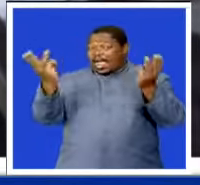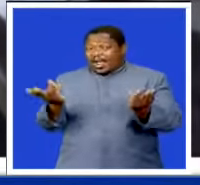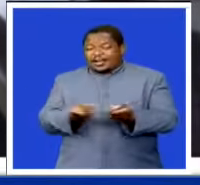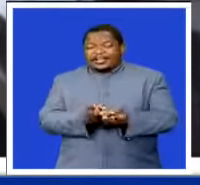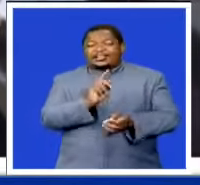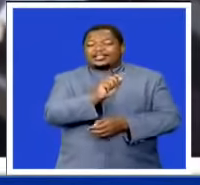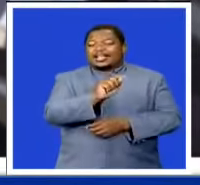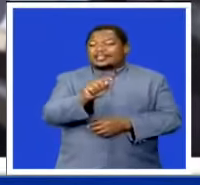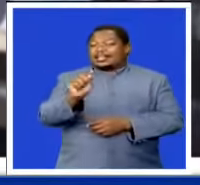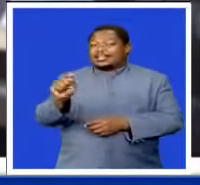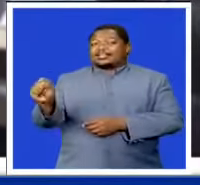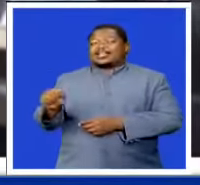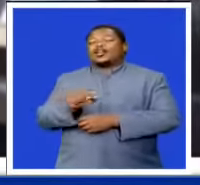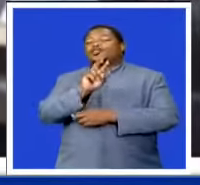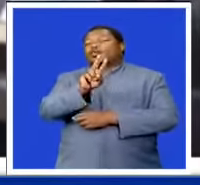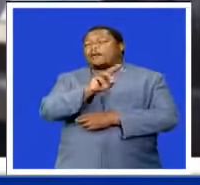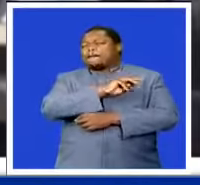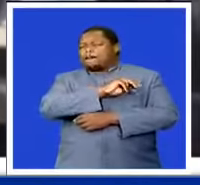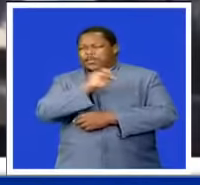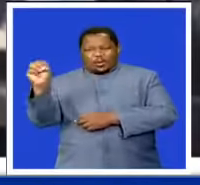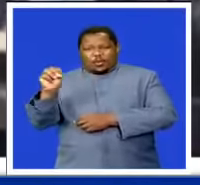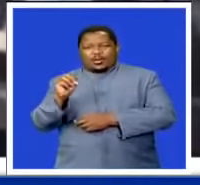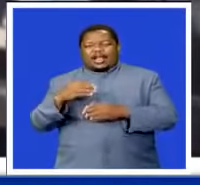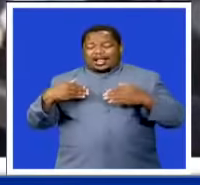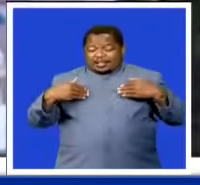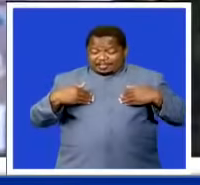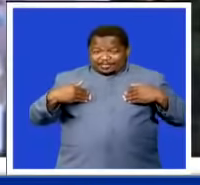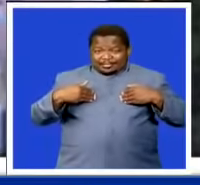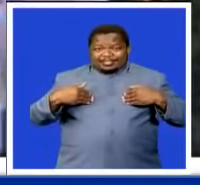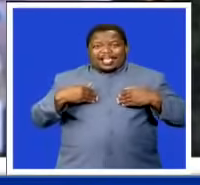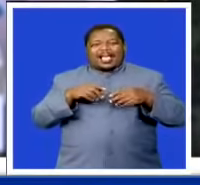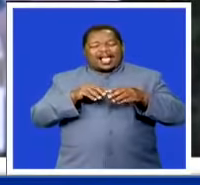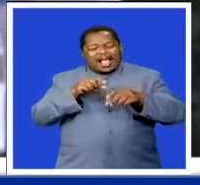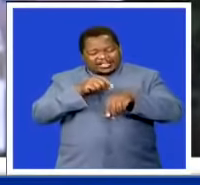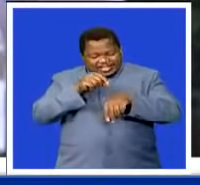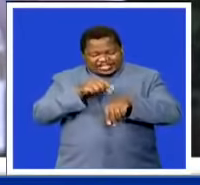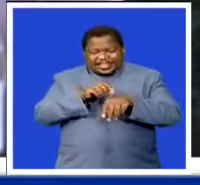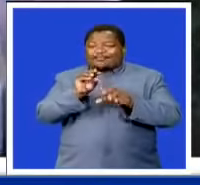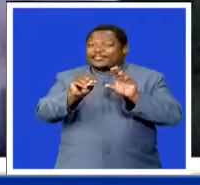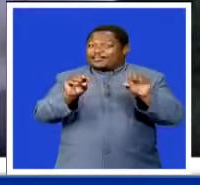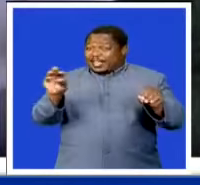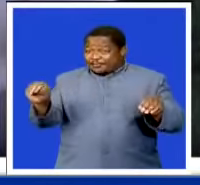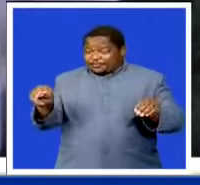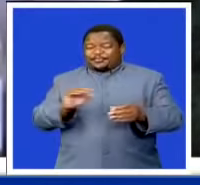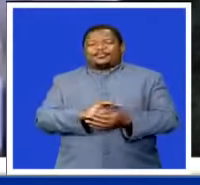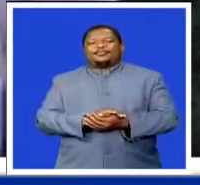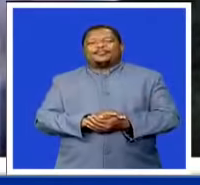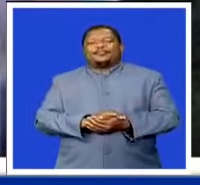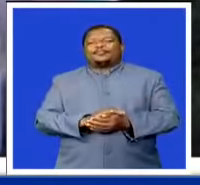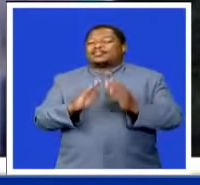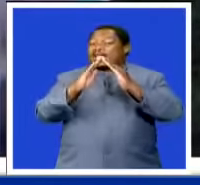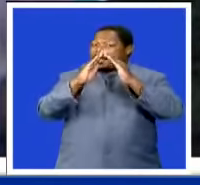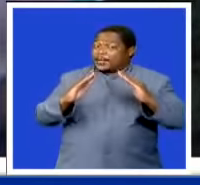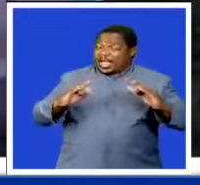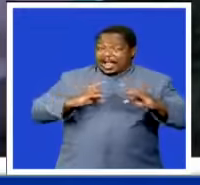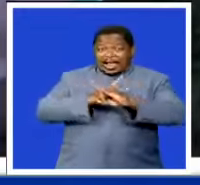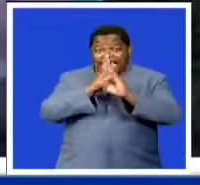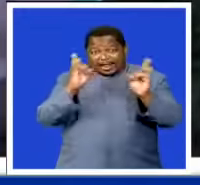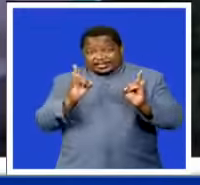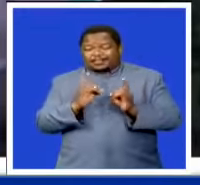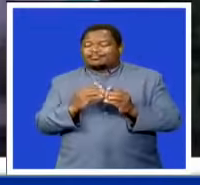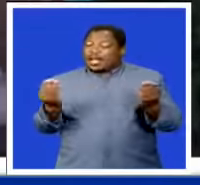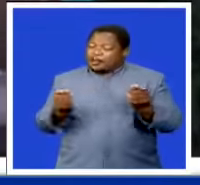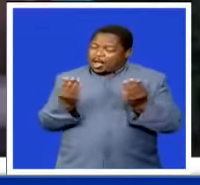wemabele njalo ngeminyaka emaveni lehlukahlukene. Betempilo bakhuthata ukuthi bamfu bahlole isipho semdlavuza